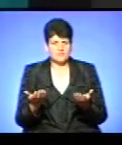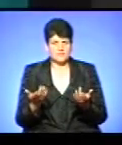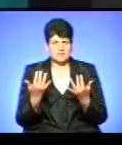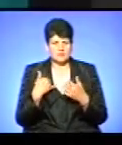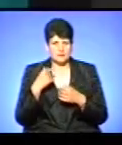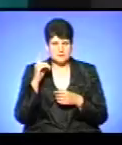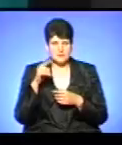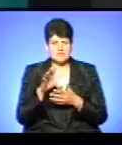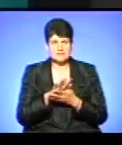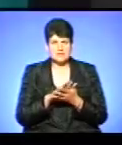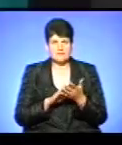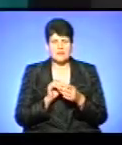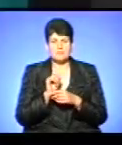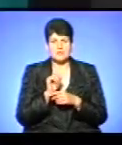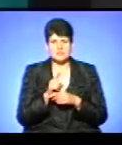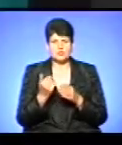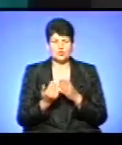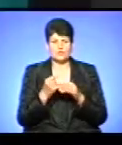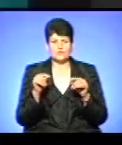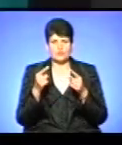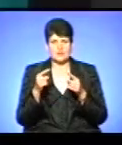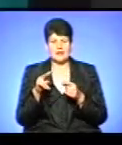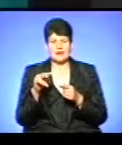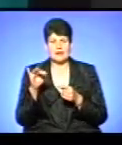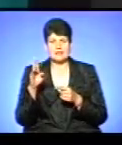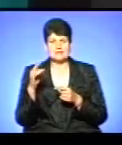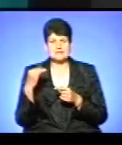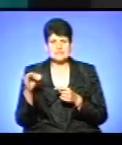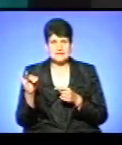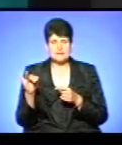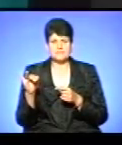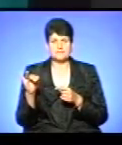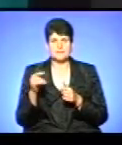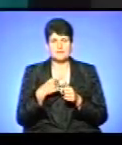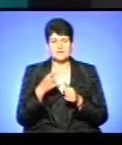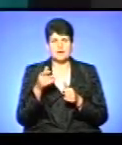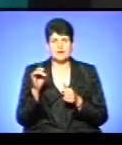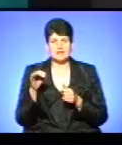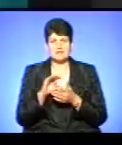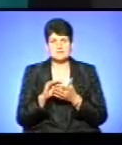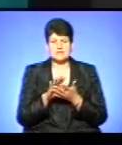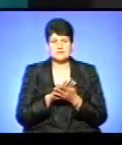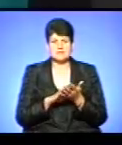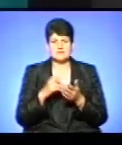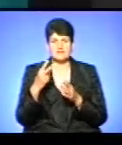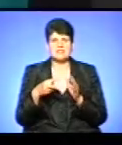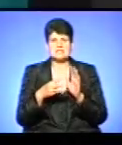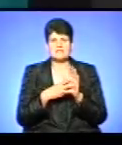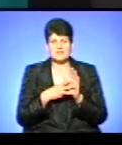наскільки я знаю, заяви на призначення в новостворений ліцей, школу експериментального мистецтва імені Грети, написали заяви